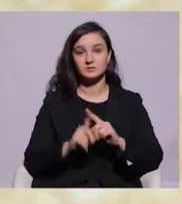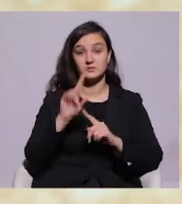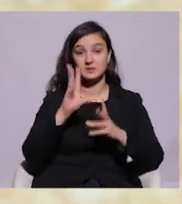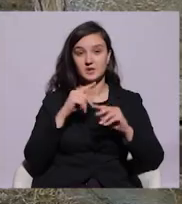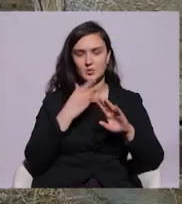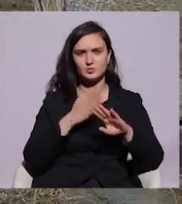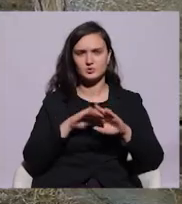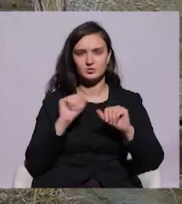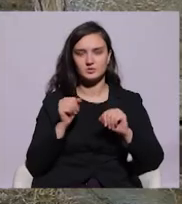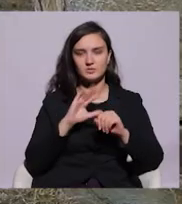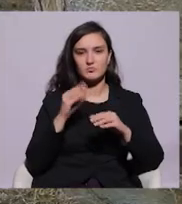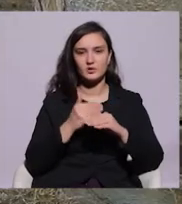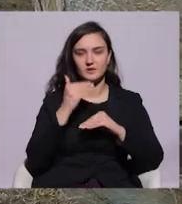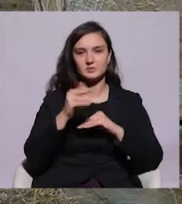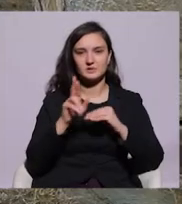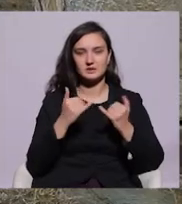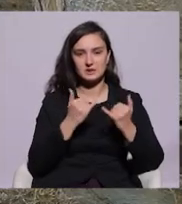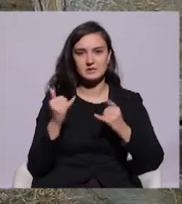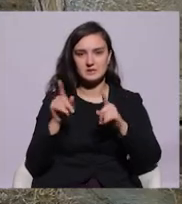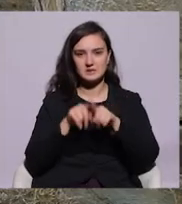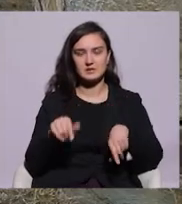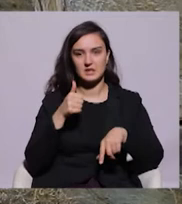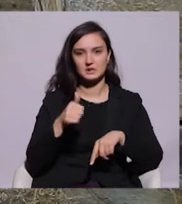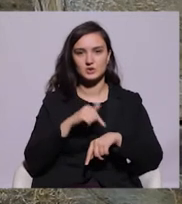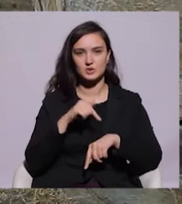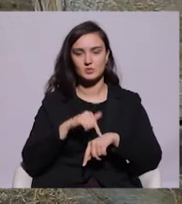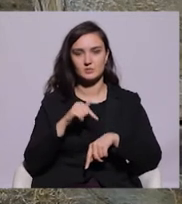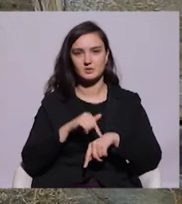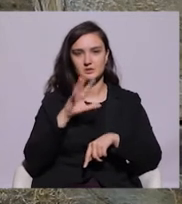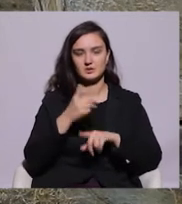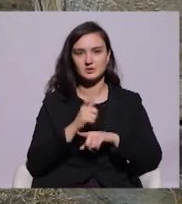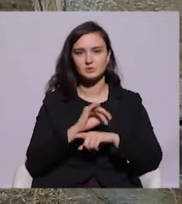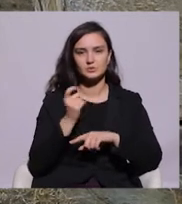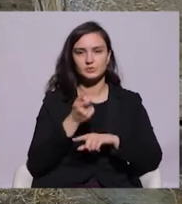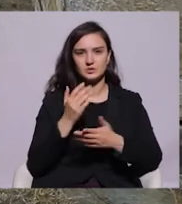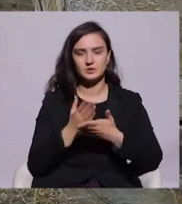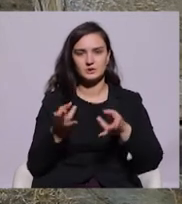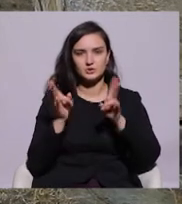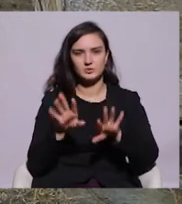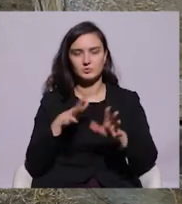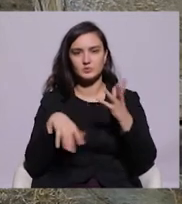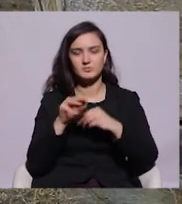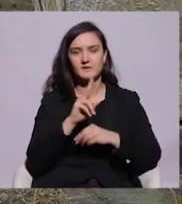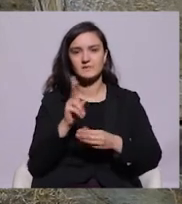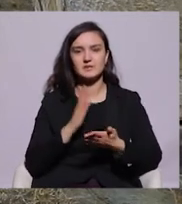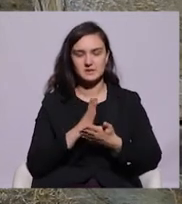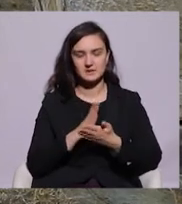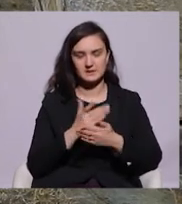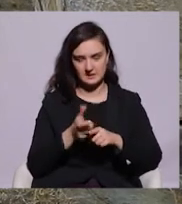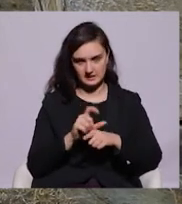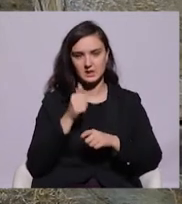შეგუება თუმცა ისინი მოგვიანებით და დღესაც იმდენად კარგად გრძნობენ იქ თავს ძალიან ცოტანი არიან შემორჩენილი თუმცა ვინც